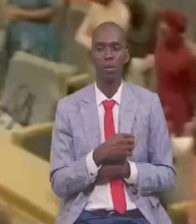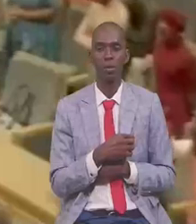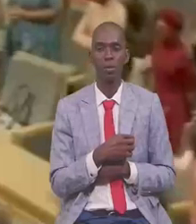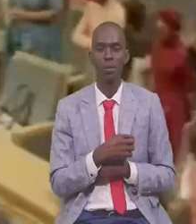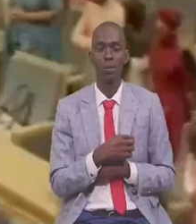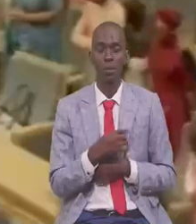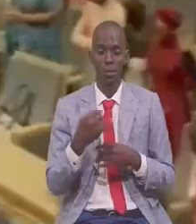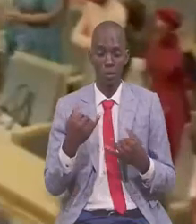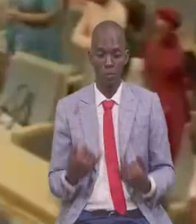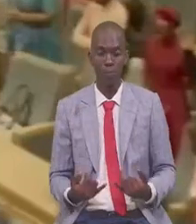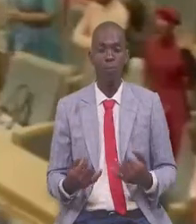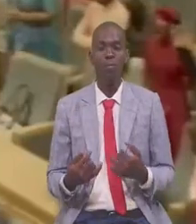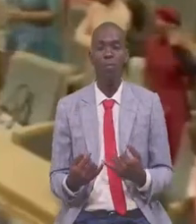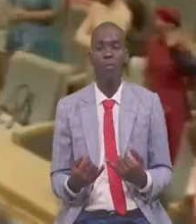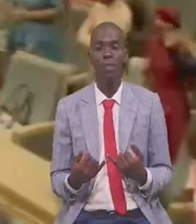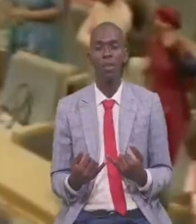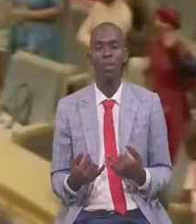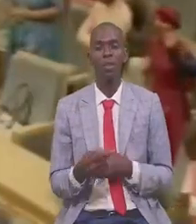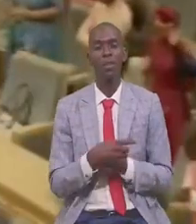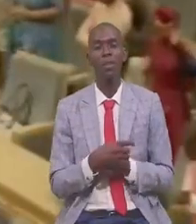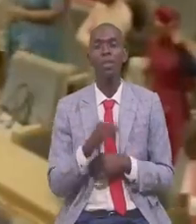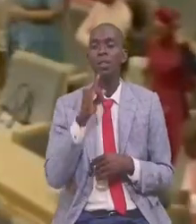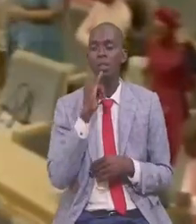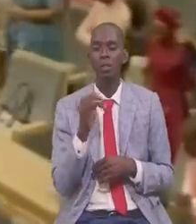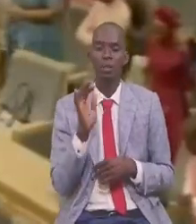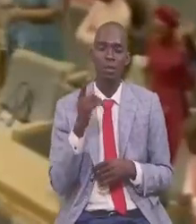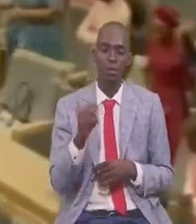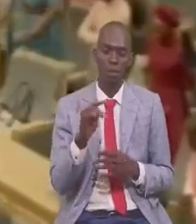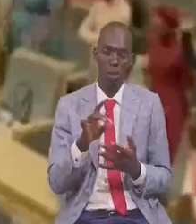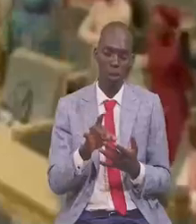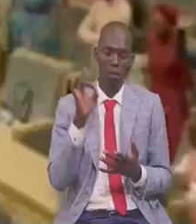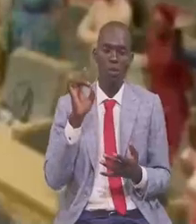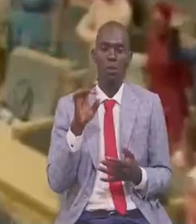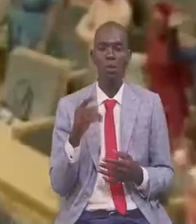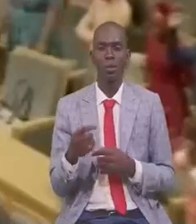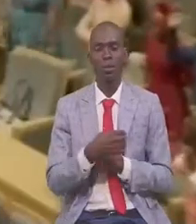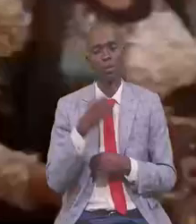Aujourd'hui, c'est le jour réservé pour toi.